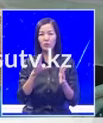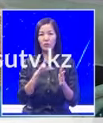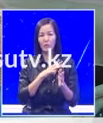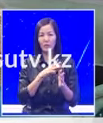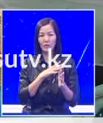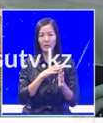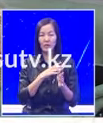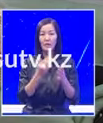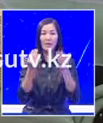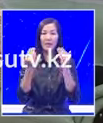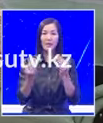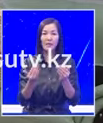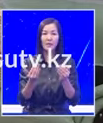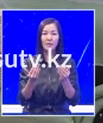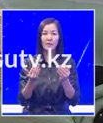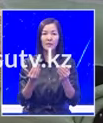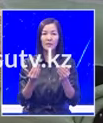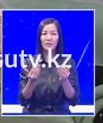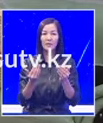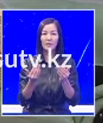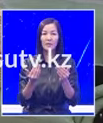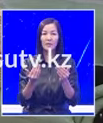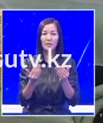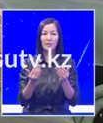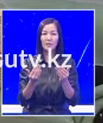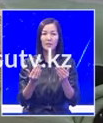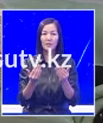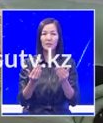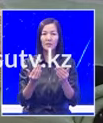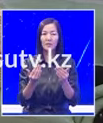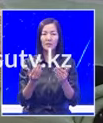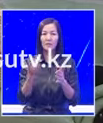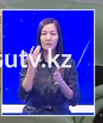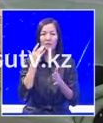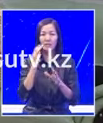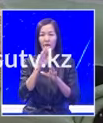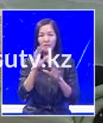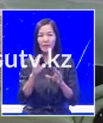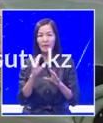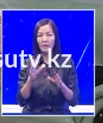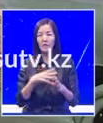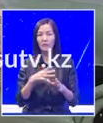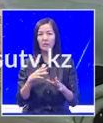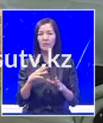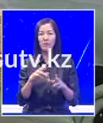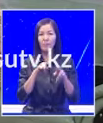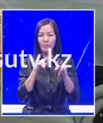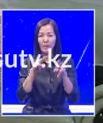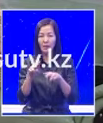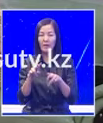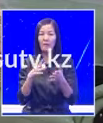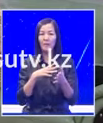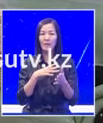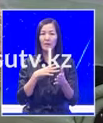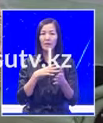енді сол неонатологтардың жұмысын істеген атқарған жұмыстармен гинекологтарды осы өмірге